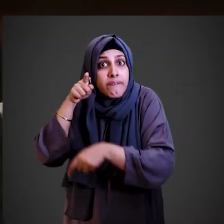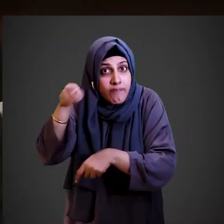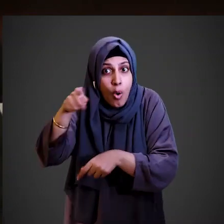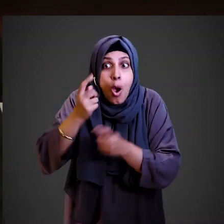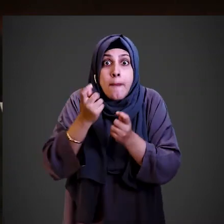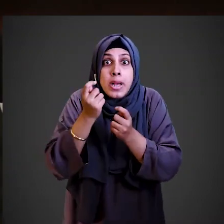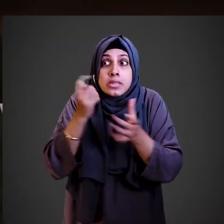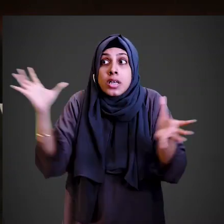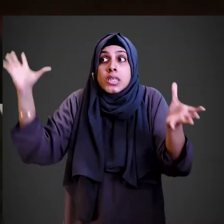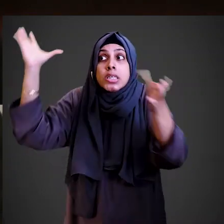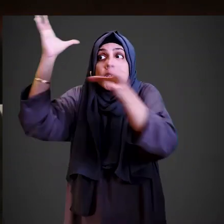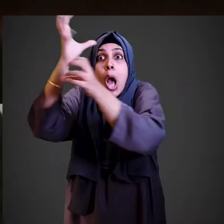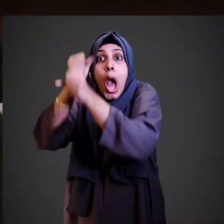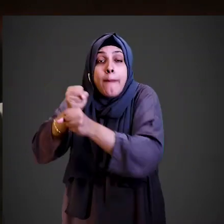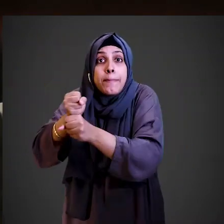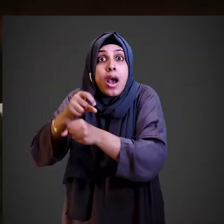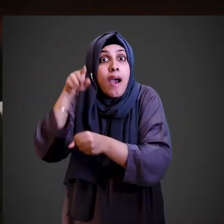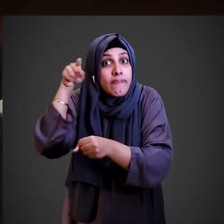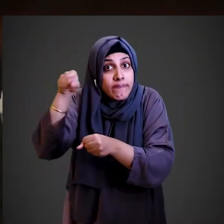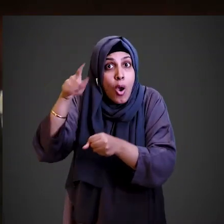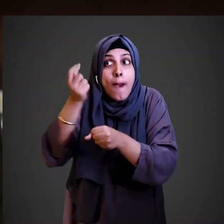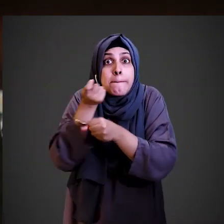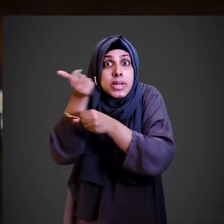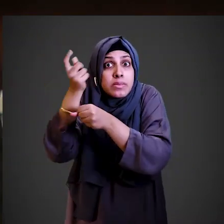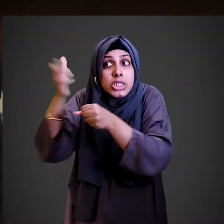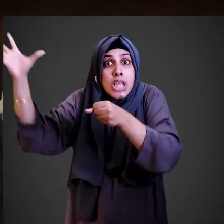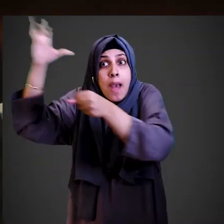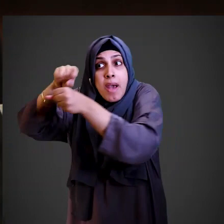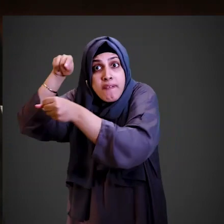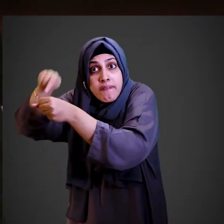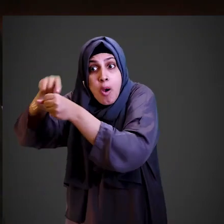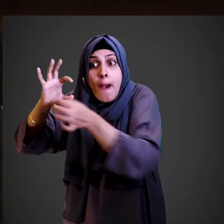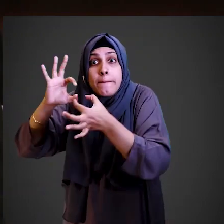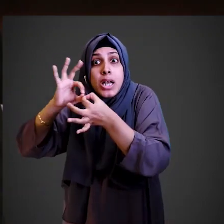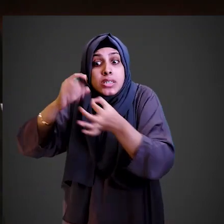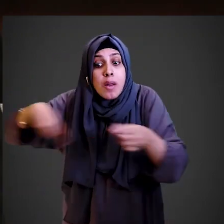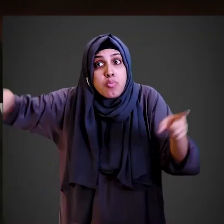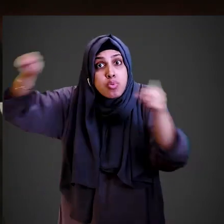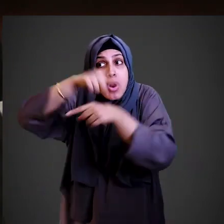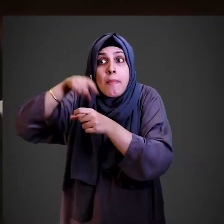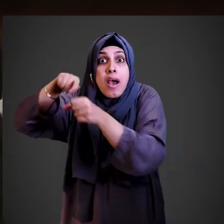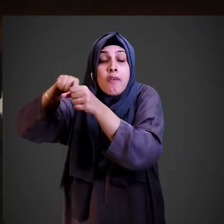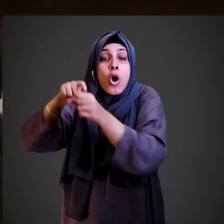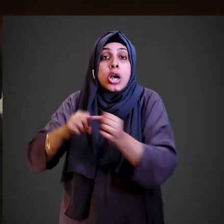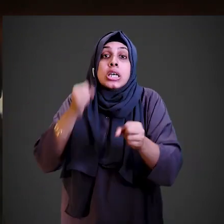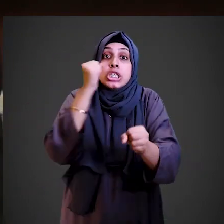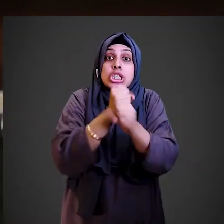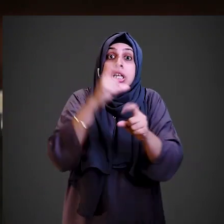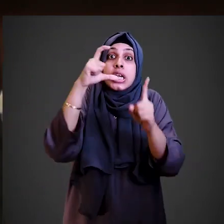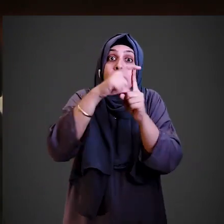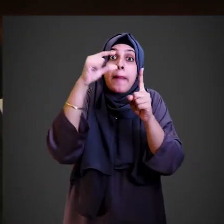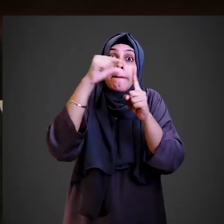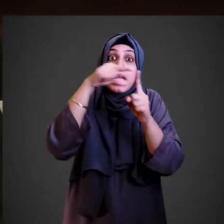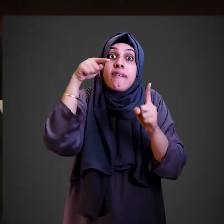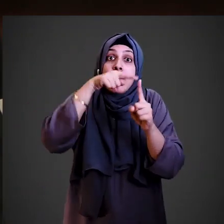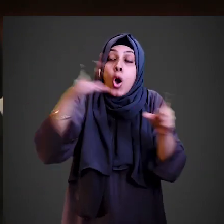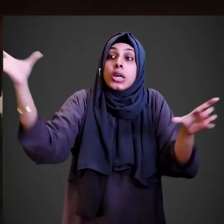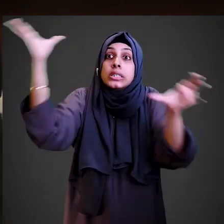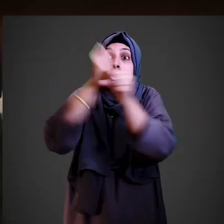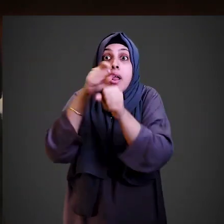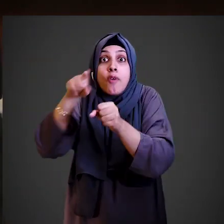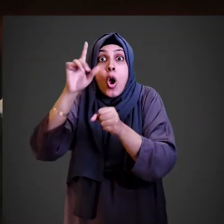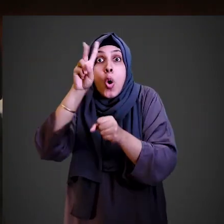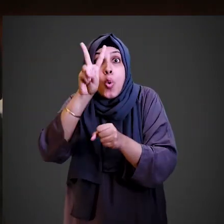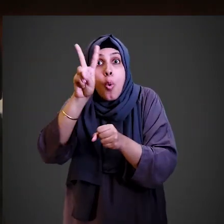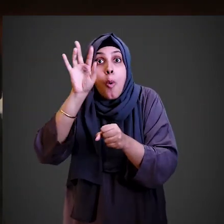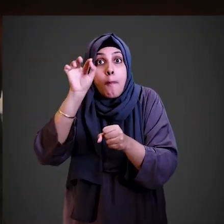کے لیے جو بھی خدمت کرتے ہیں، وہ جو پیسہ ہم دیتے ہیں پاکستانی عوام، وہ ہماری جی ڈی پی کا 2.5% بنتا ہے، یعنی